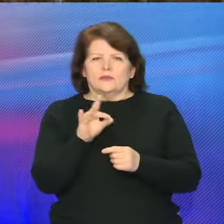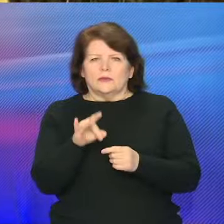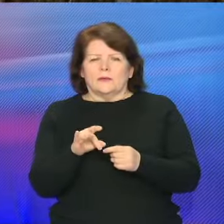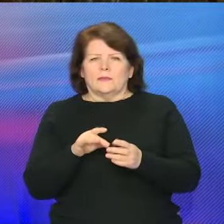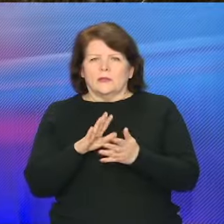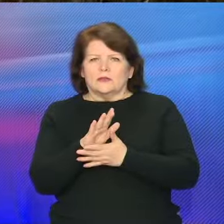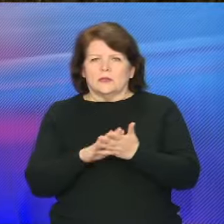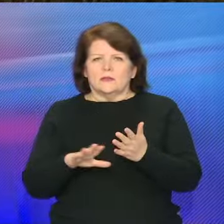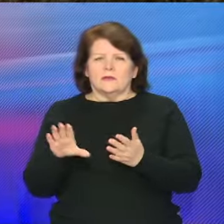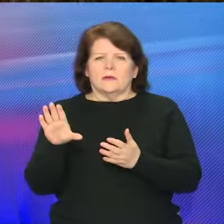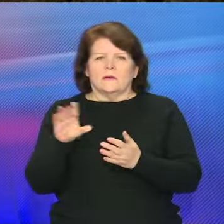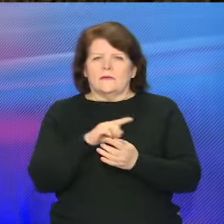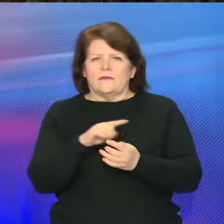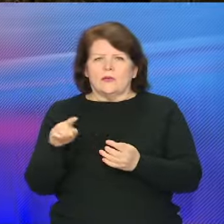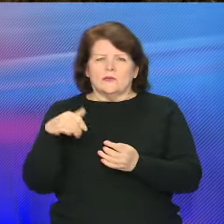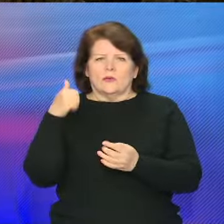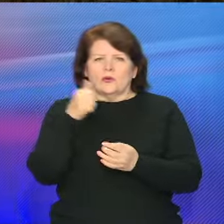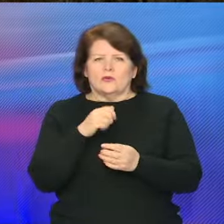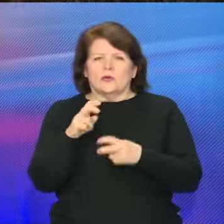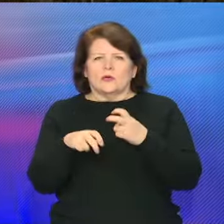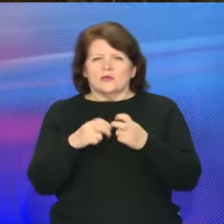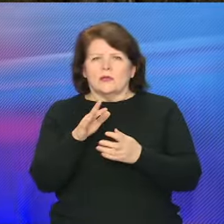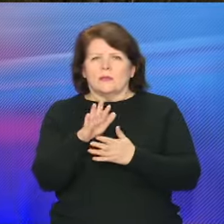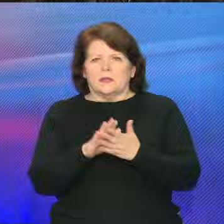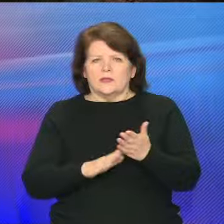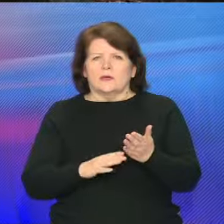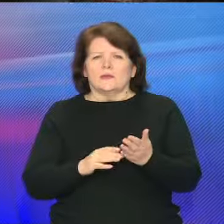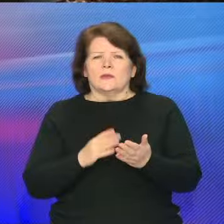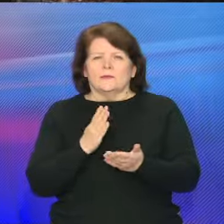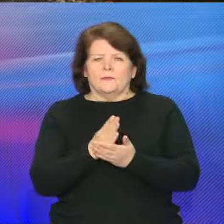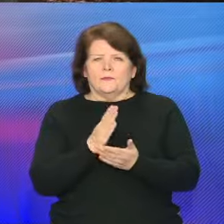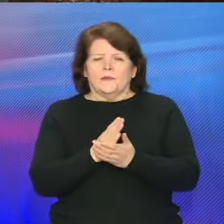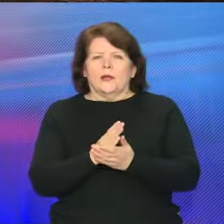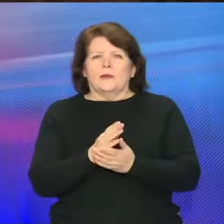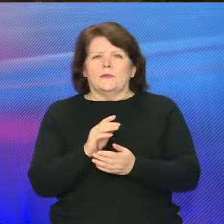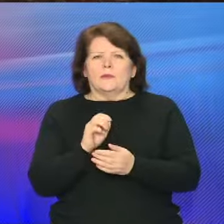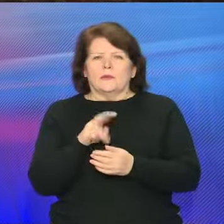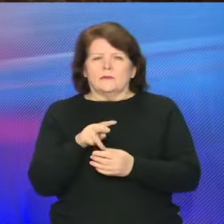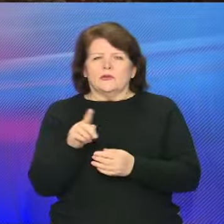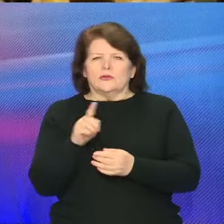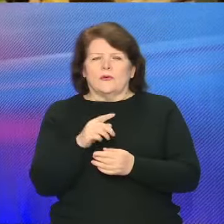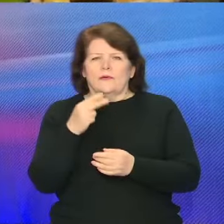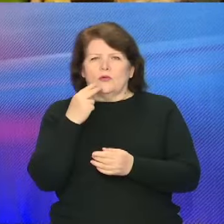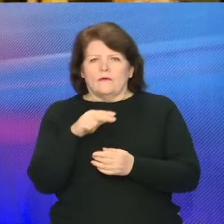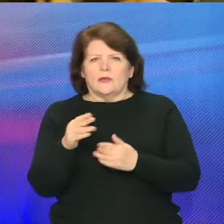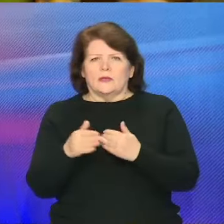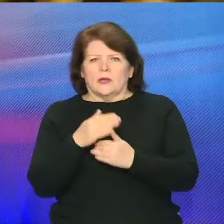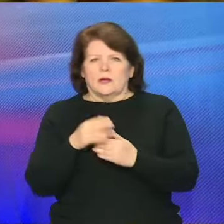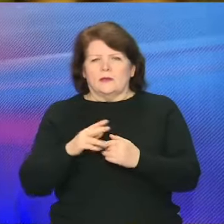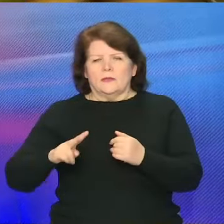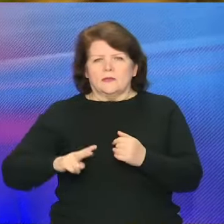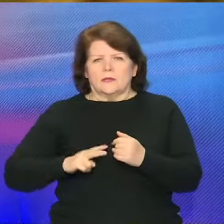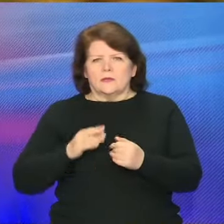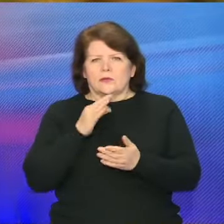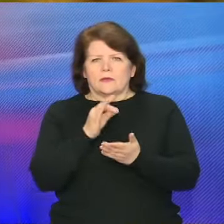протягу усяго года. Однако, на жаль, порушений протягивают выявляться, и это при том, что виноватые притягиваются до административной